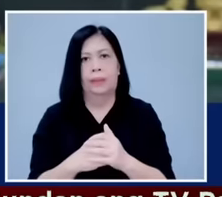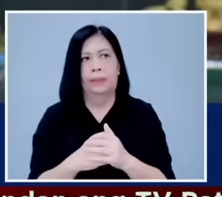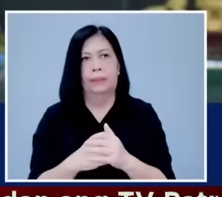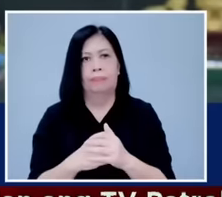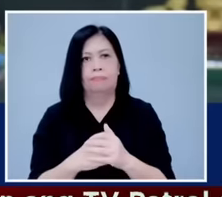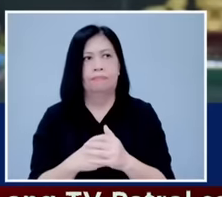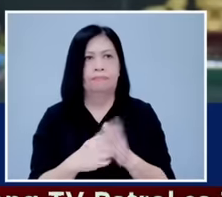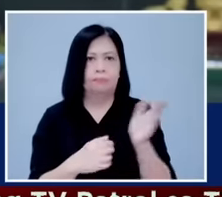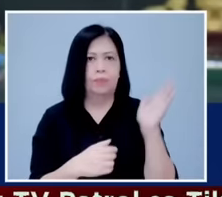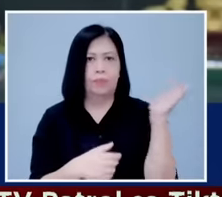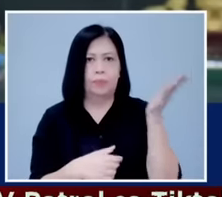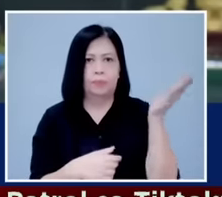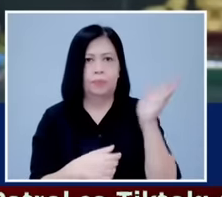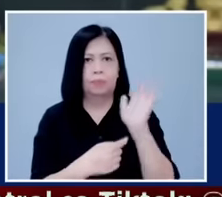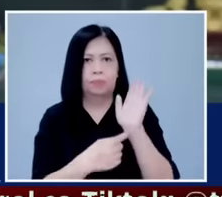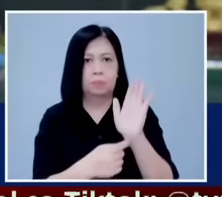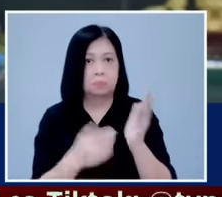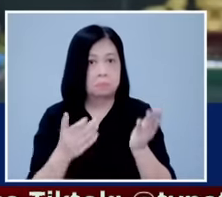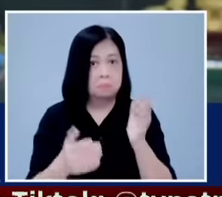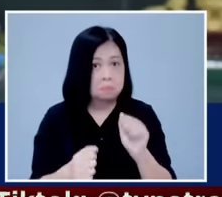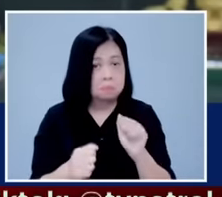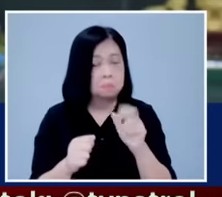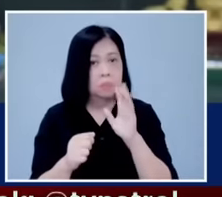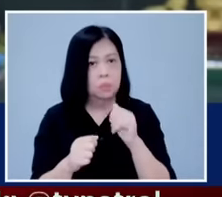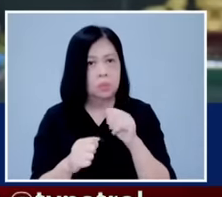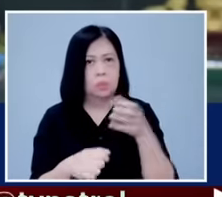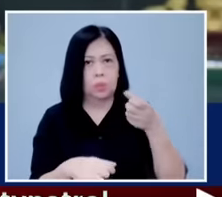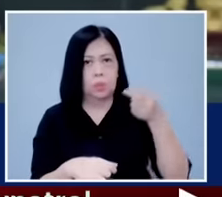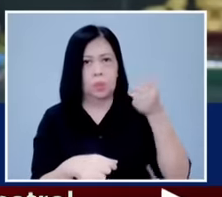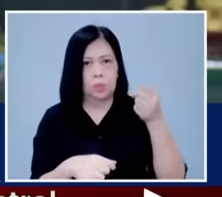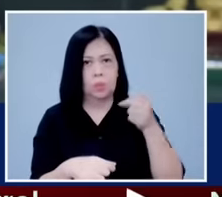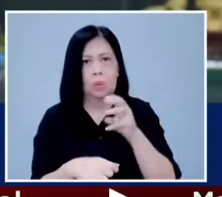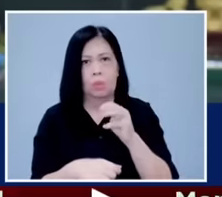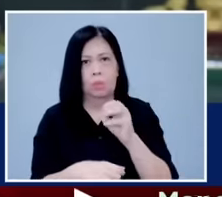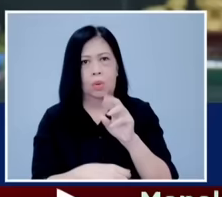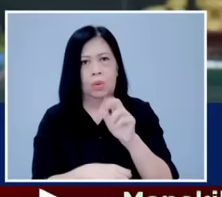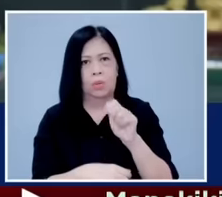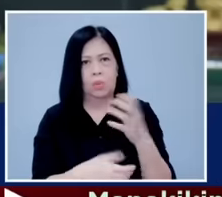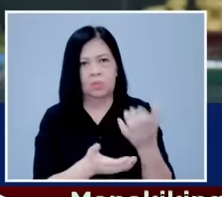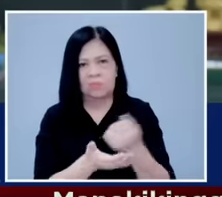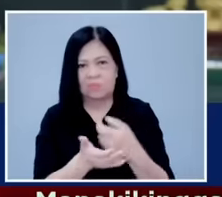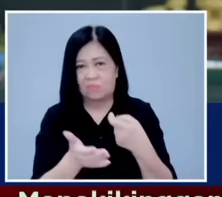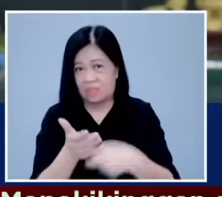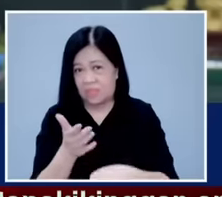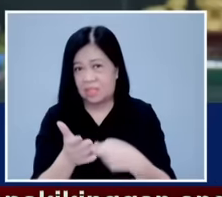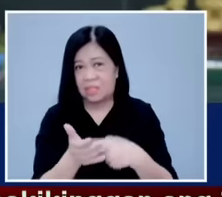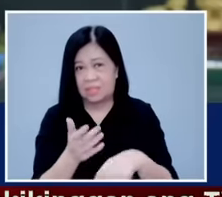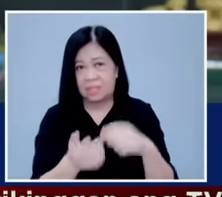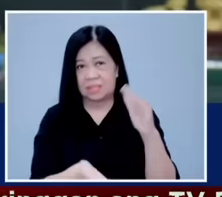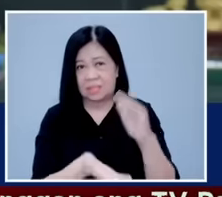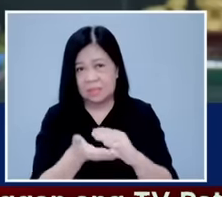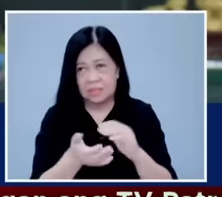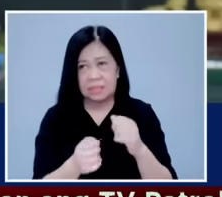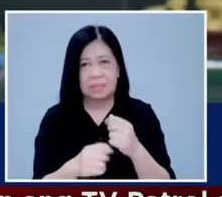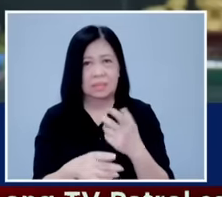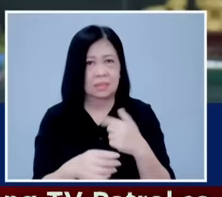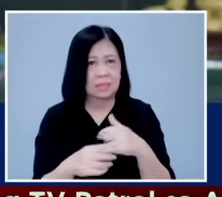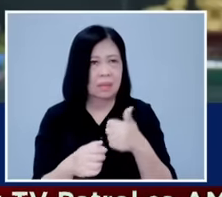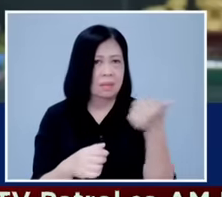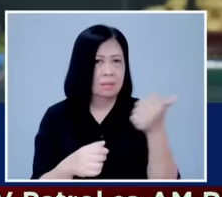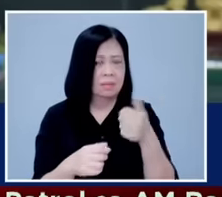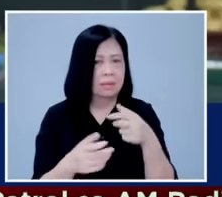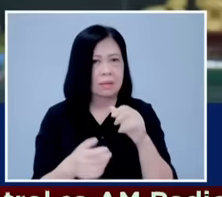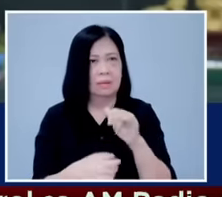Magpipresent po siya na baka pwedeng magkaroon ng moratorium sa collection ng mga taxes, magkaroon ng other